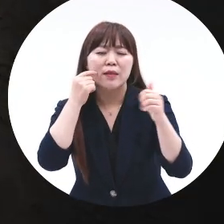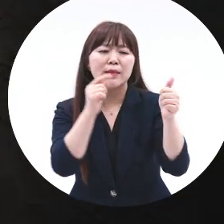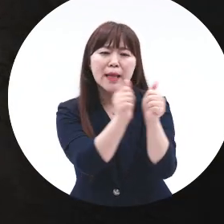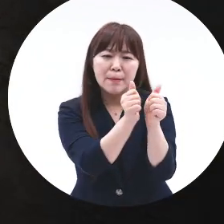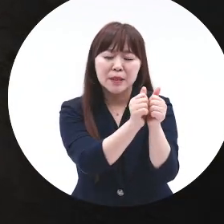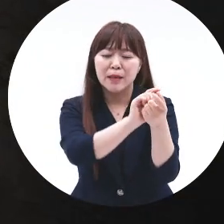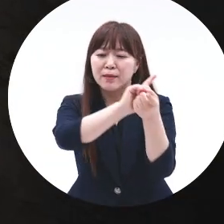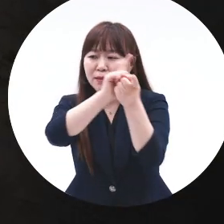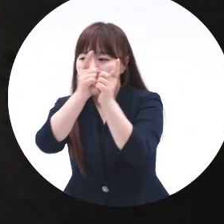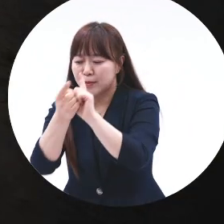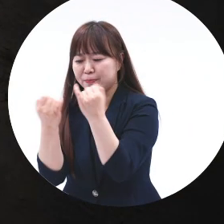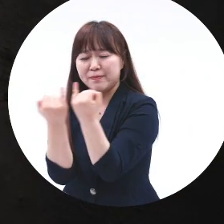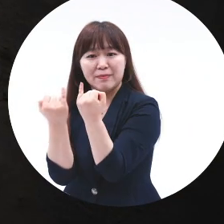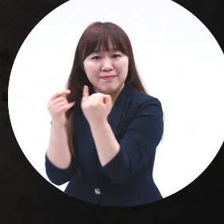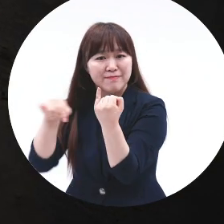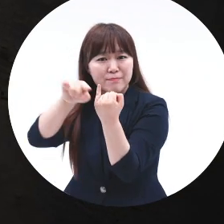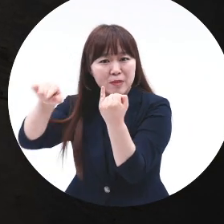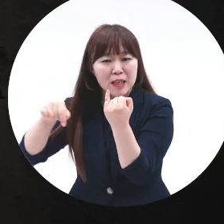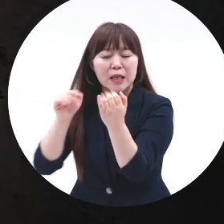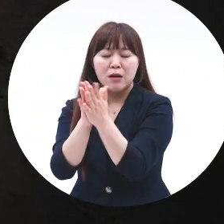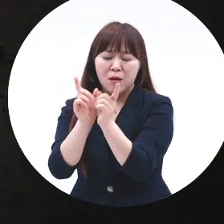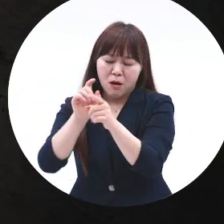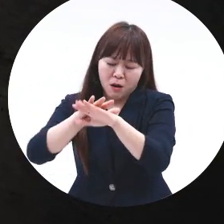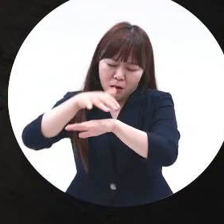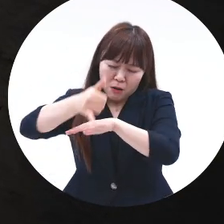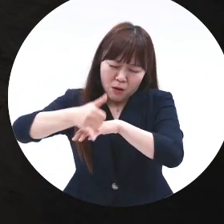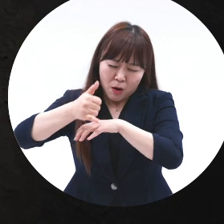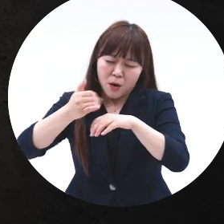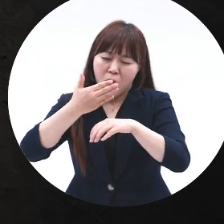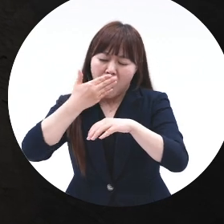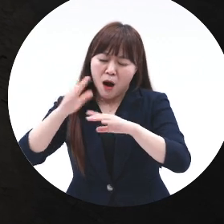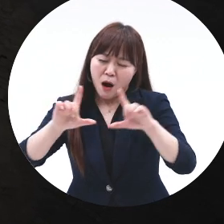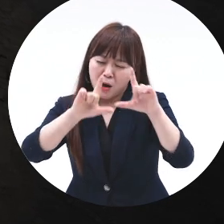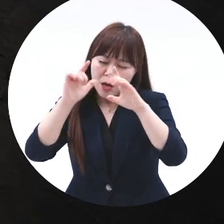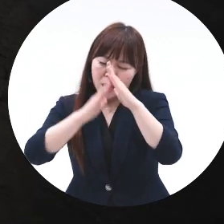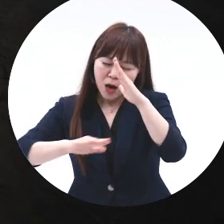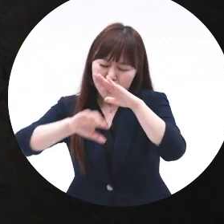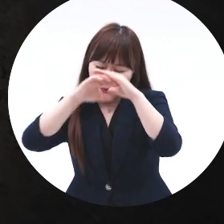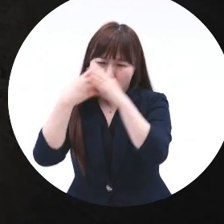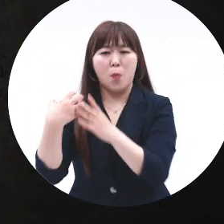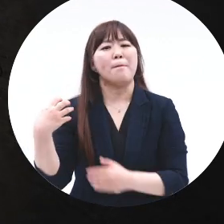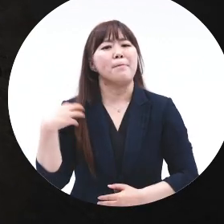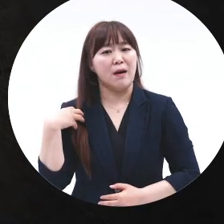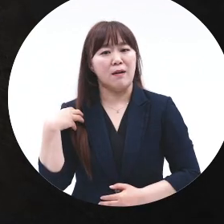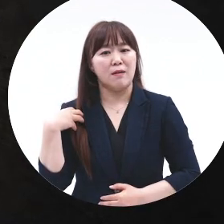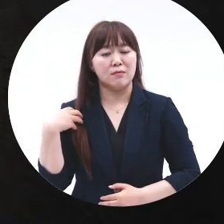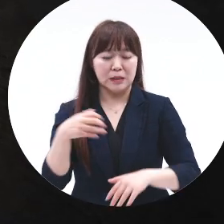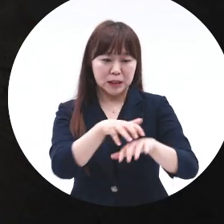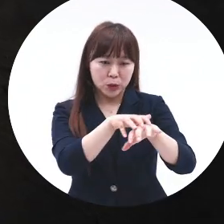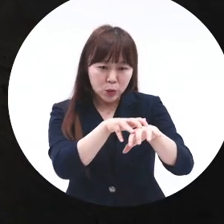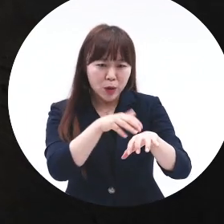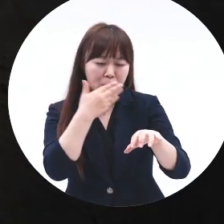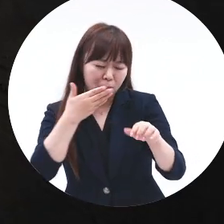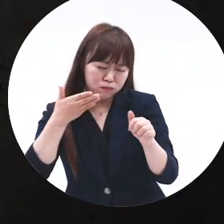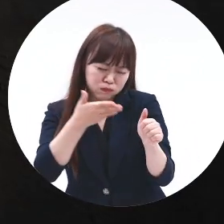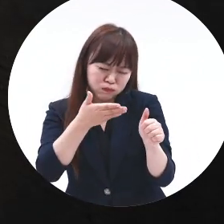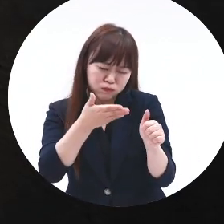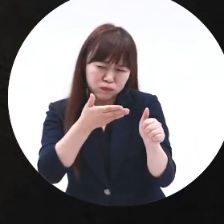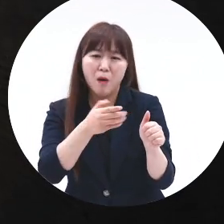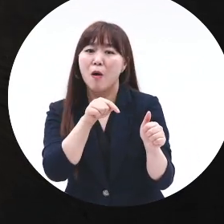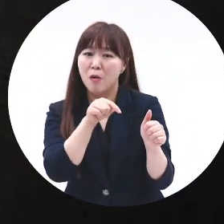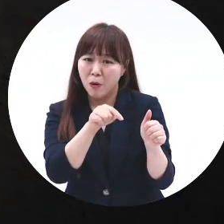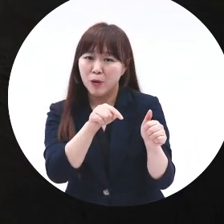가정을 돌보지 못하는 남자들을 대신하여 여성들이 농사일을 도맡아 하며 가족의 생계를 책임졌습니다.